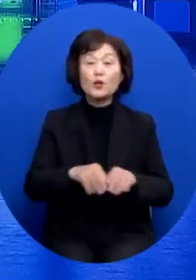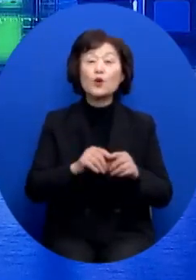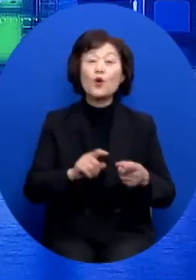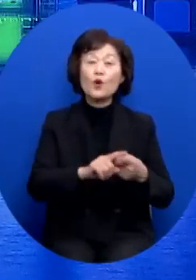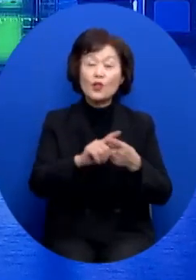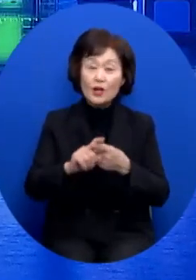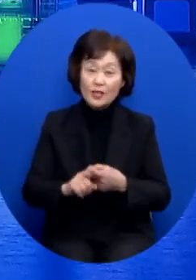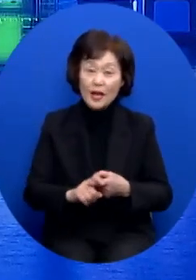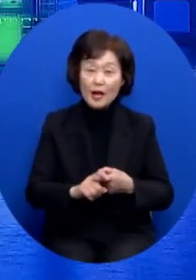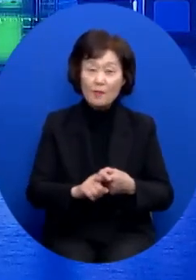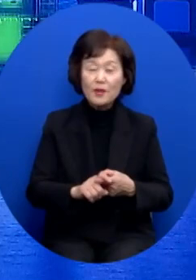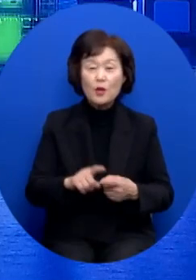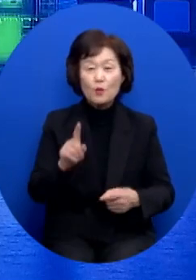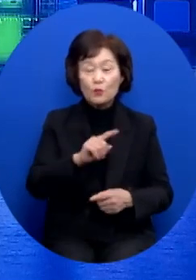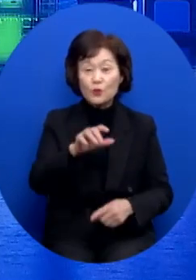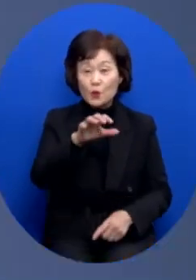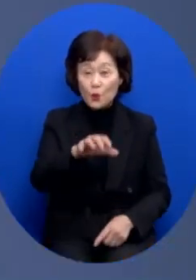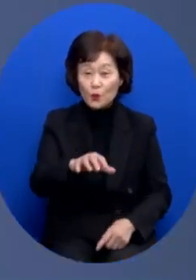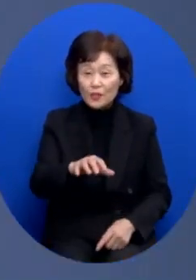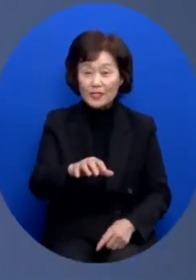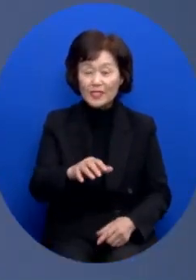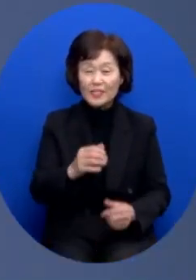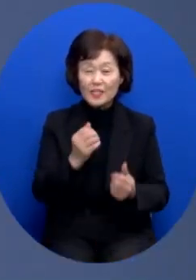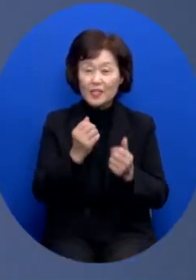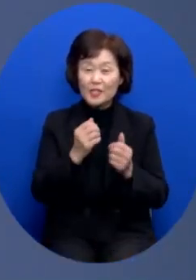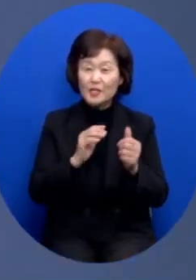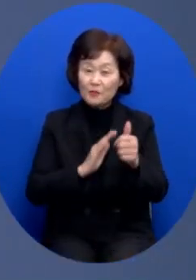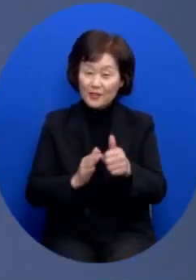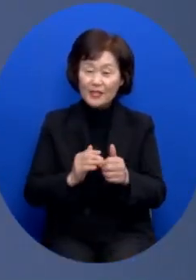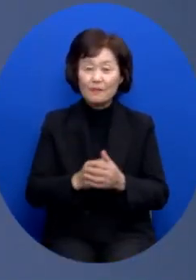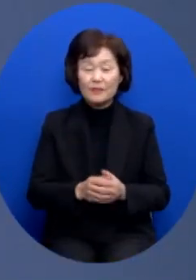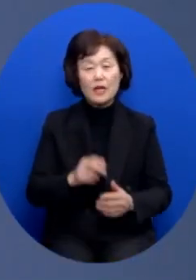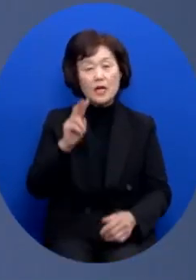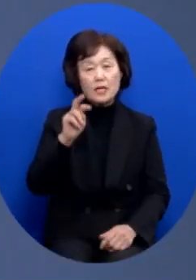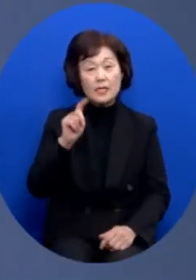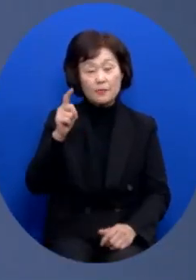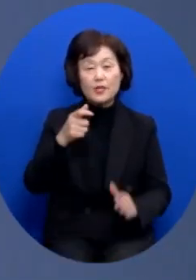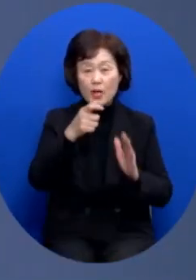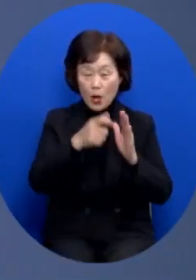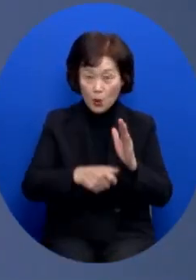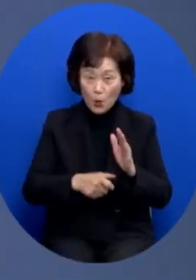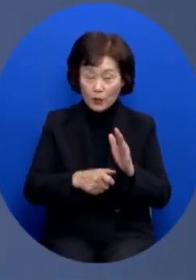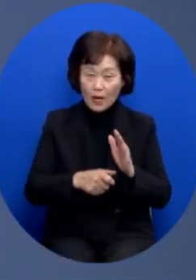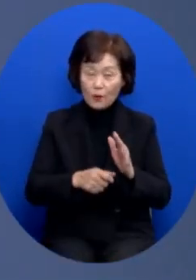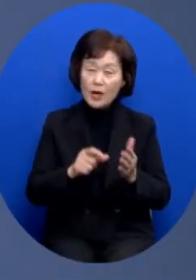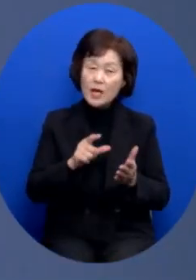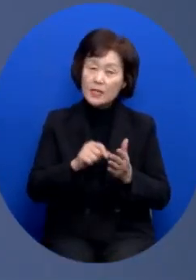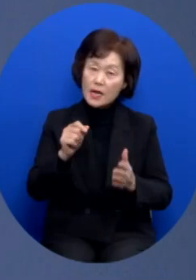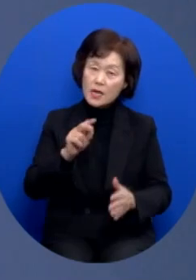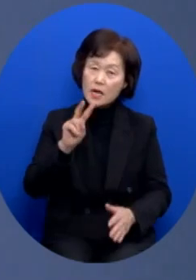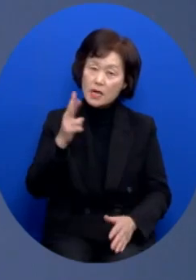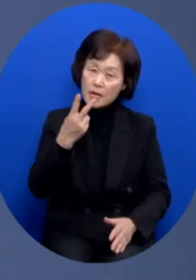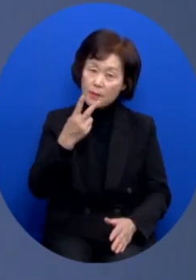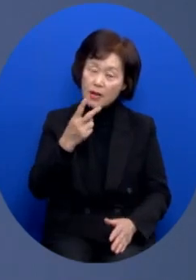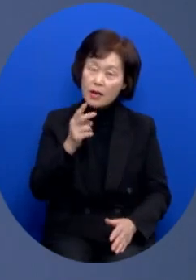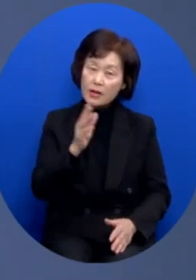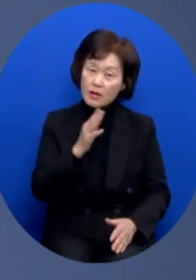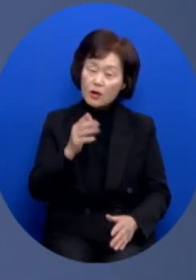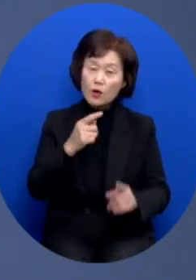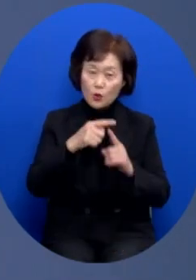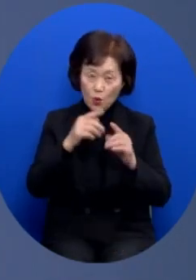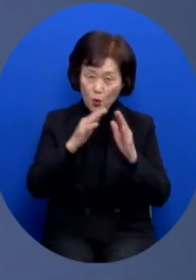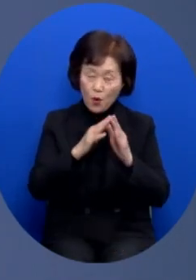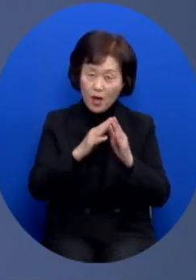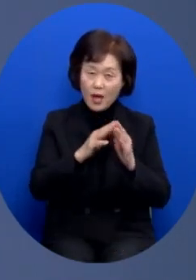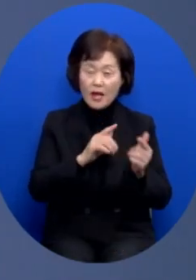기관인지 소개 부탁드리겠습니다. 양산에는 21개 교단과 약 200여 교회와